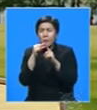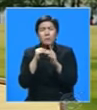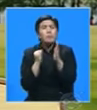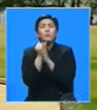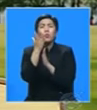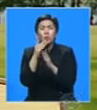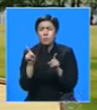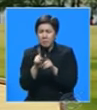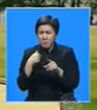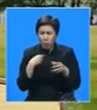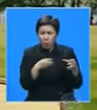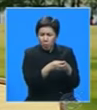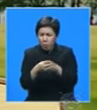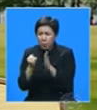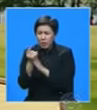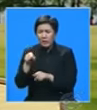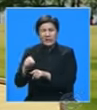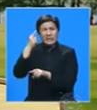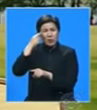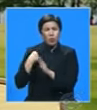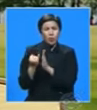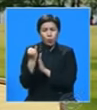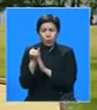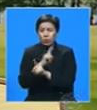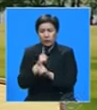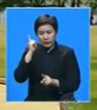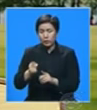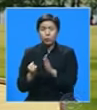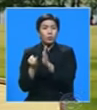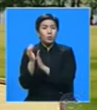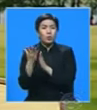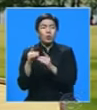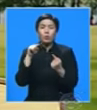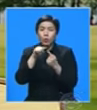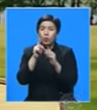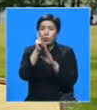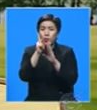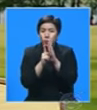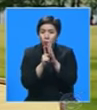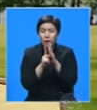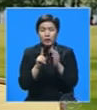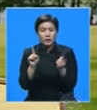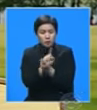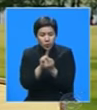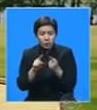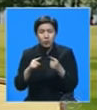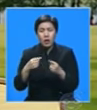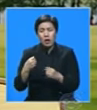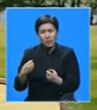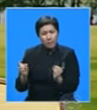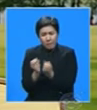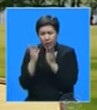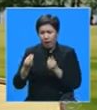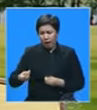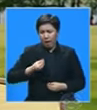ต้องดีกว่านะท่านคิดว่าท่านถูกแต่มันไม่ถูกในทำนองครองธรรมไม่ถูกในกฎหมายระเบียบของสังคมอย่าทำลายพวกเราเลยนะ